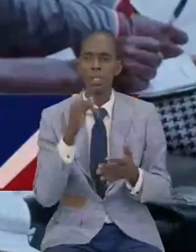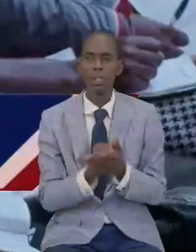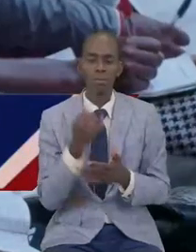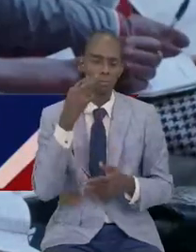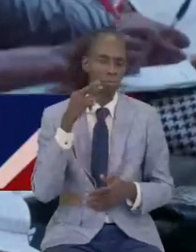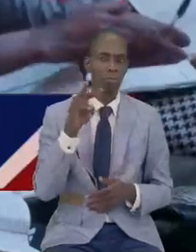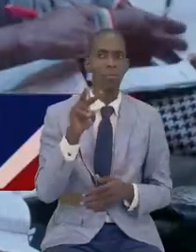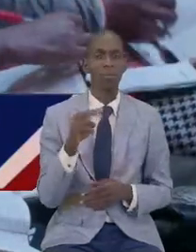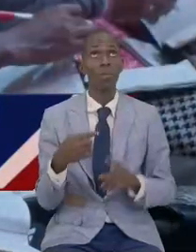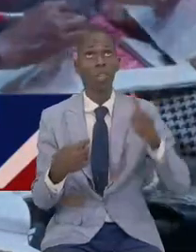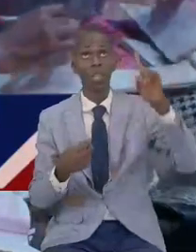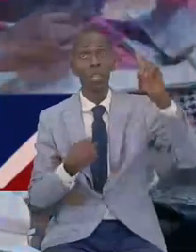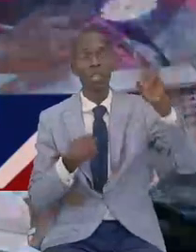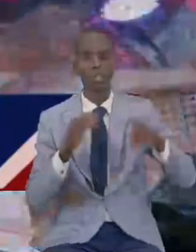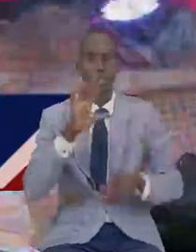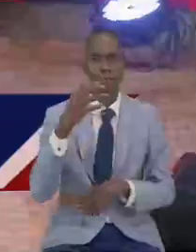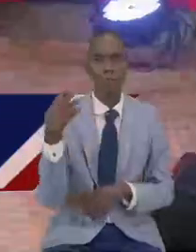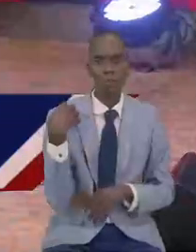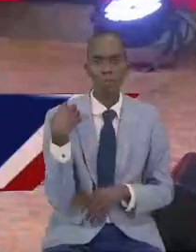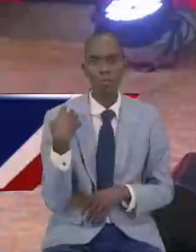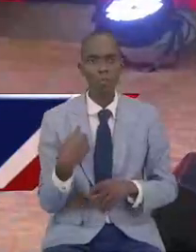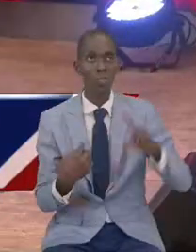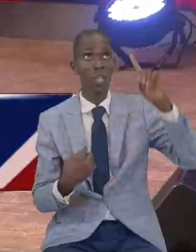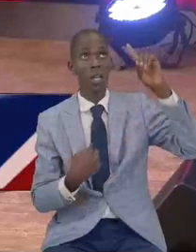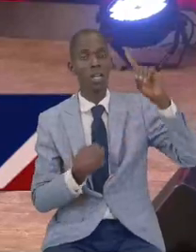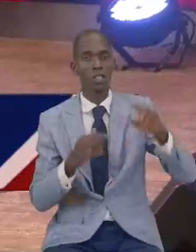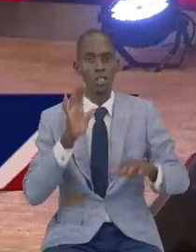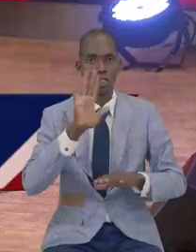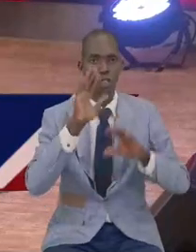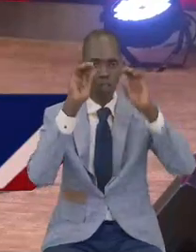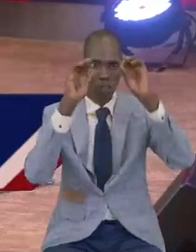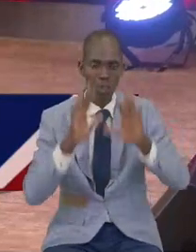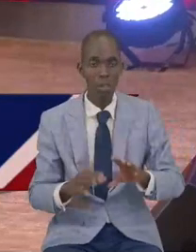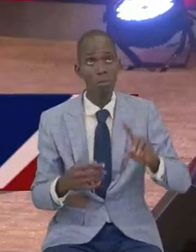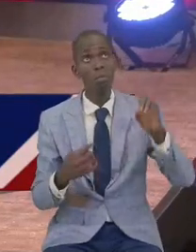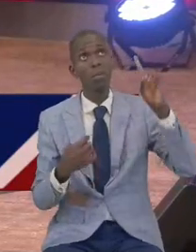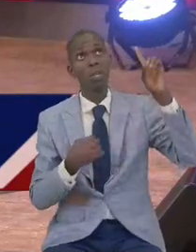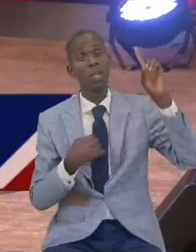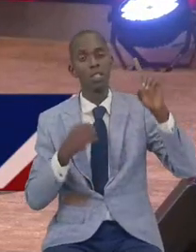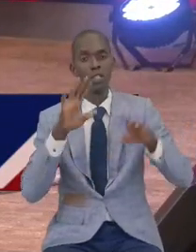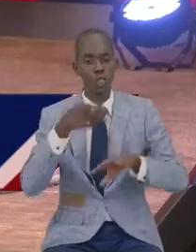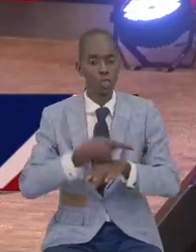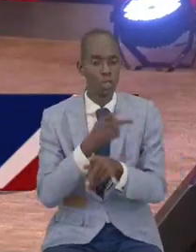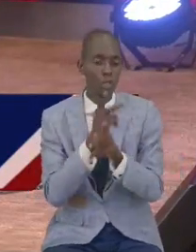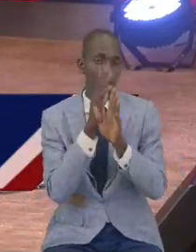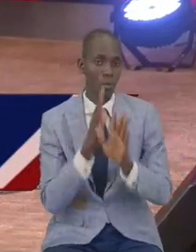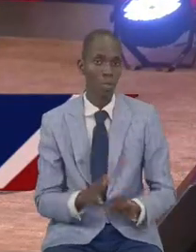49 d'ici, 49, Luc 24, 49, et